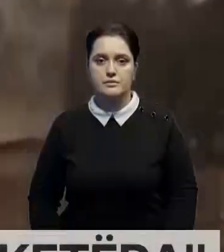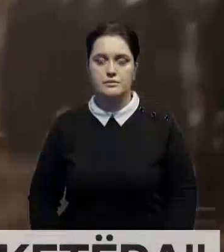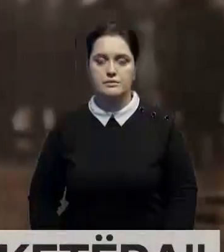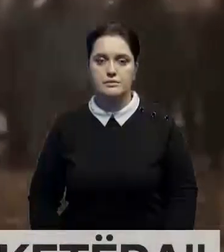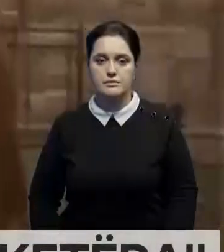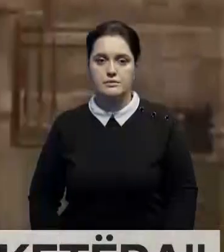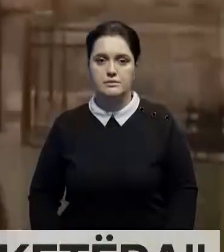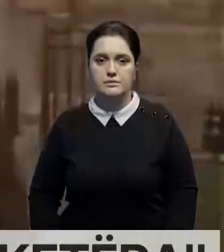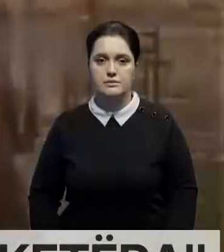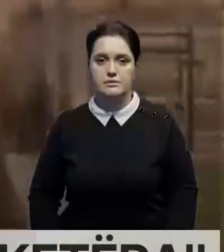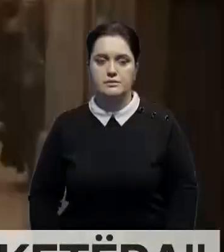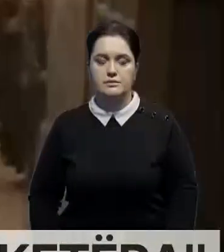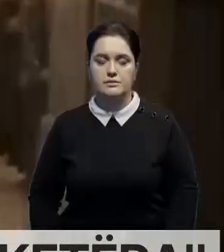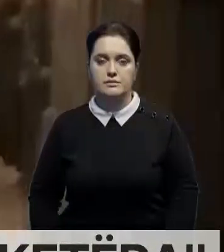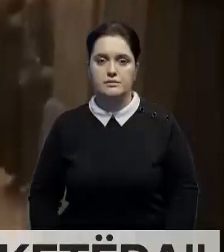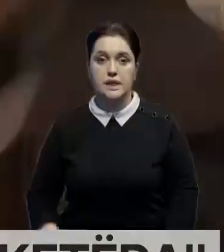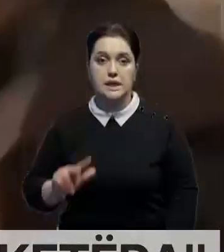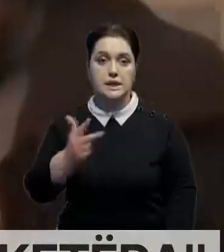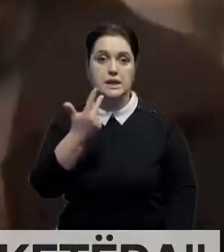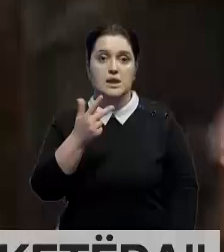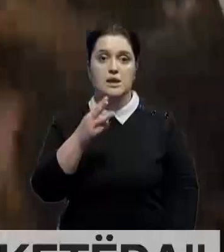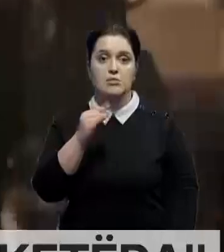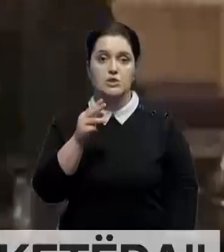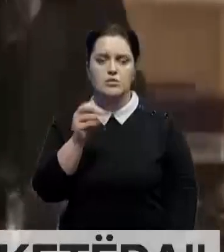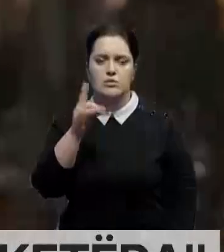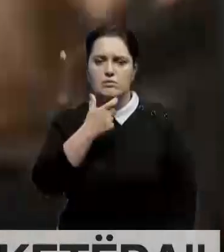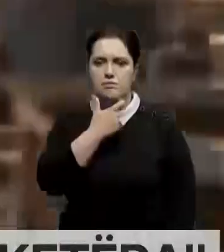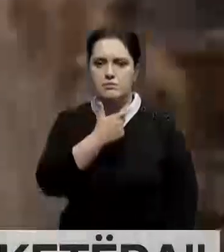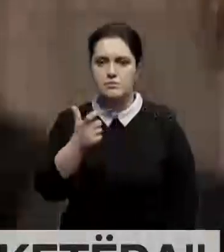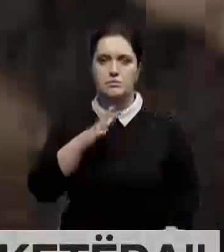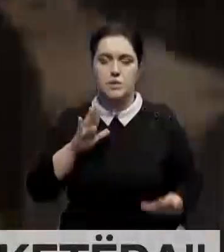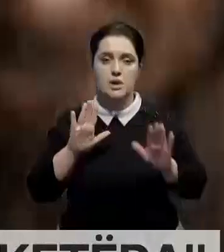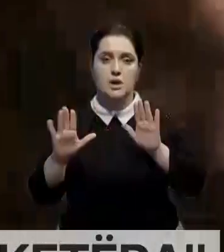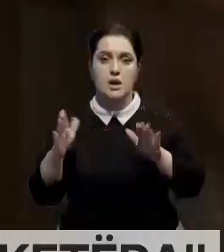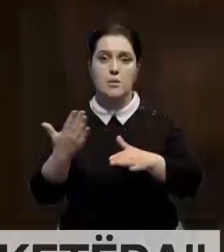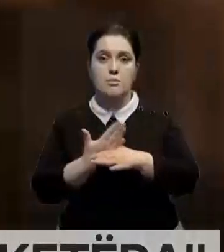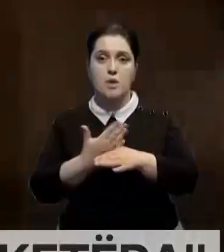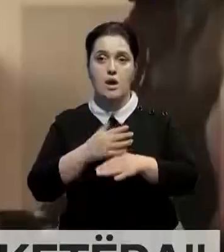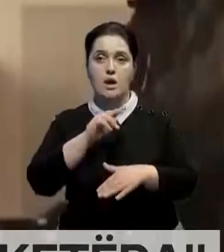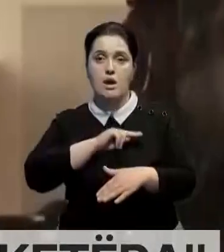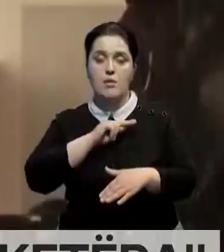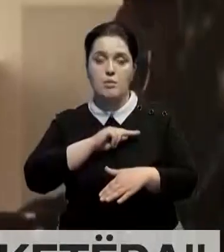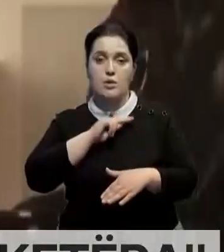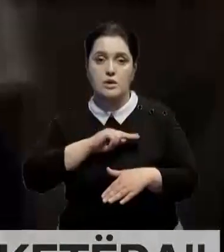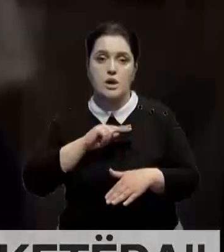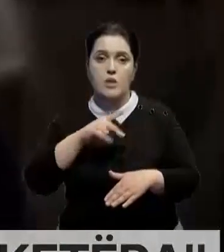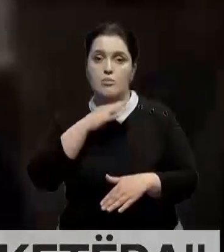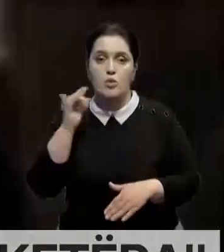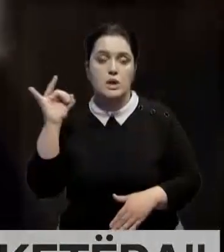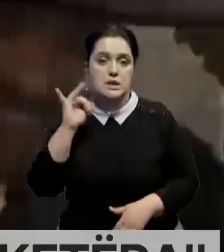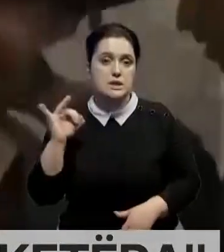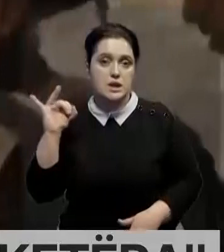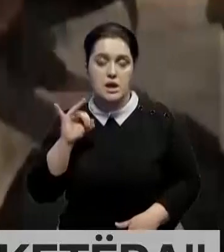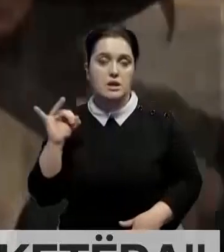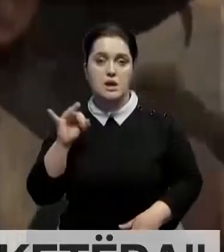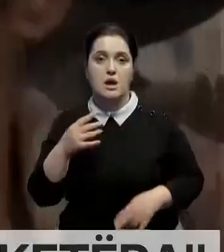Прежде чем создать «Трех мушкетеров», режиссер пересмотрел все одноименные фильмы. Это и помогло ему в работе над своей картиной. В ней много исторических